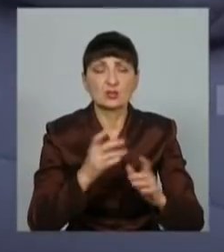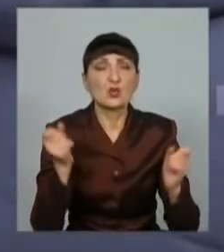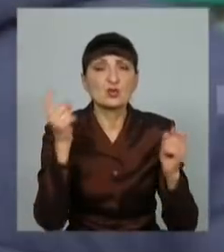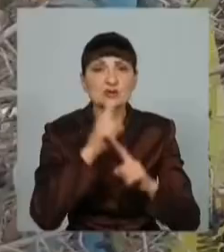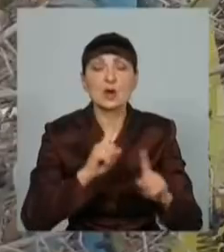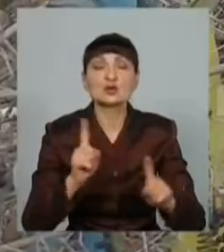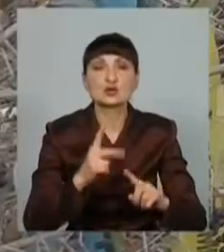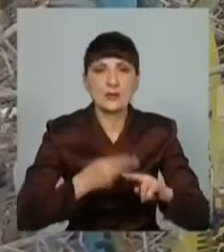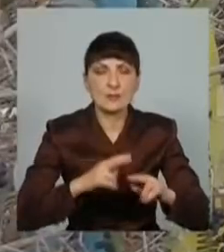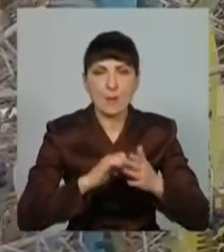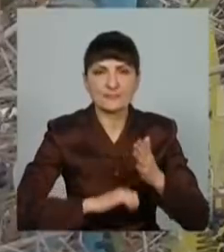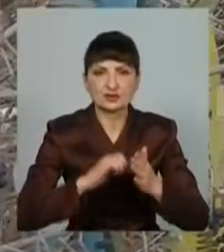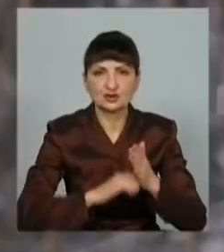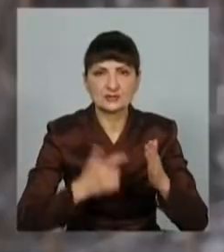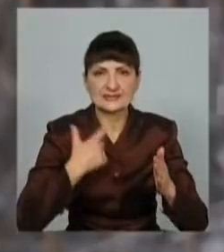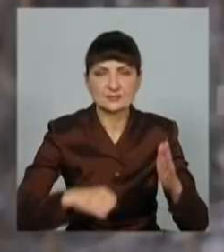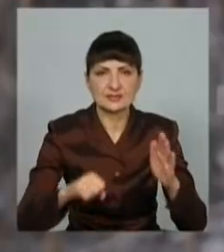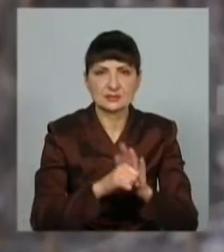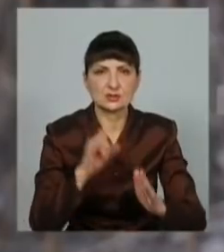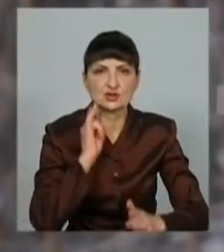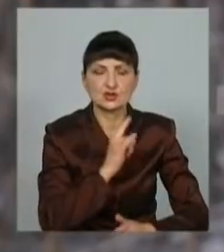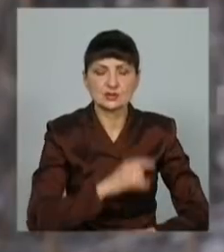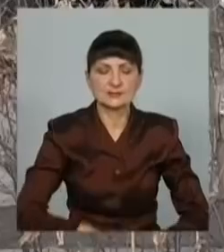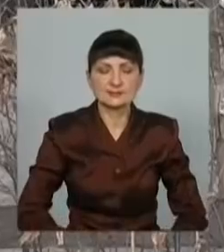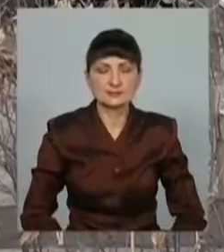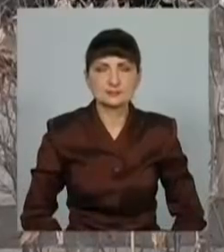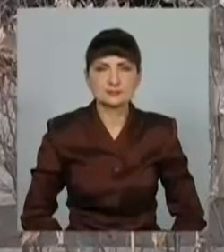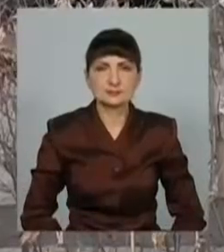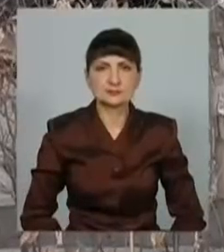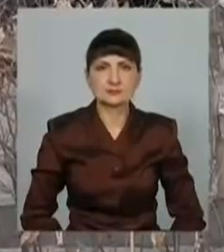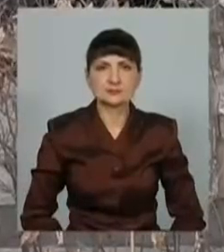в том, что именно стало причиной суицида. Динара Сабитова, Мурат Тайжанов, телеканал «Алматы».